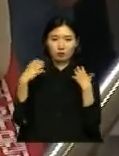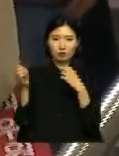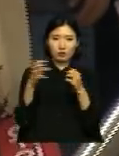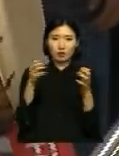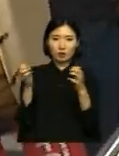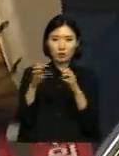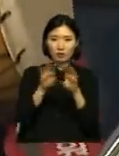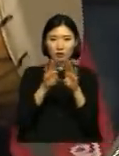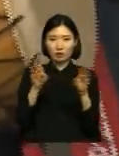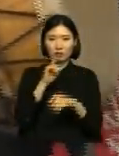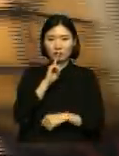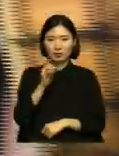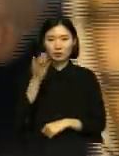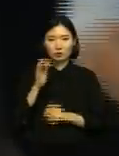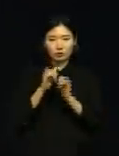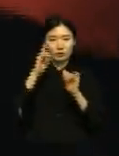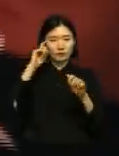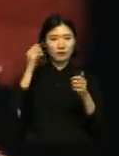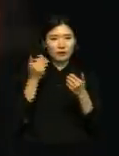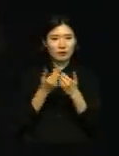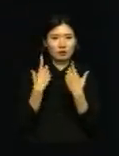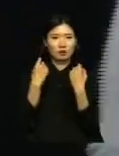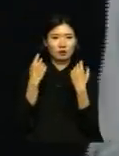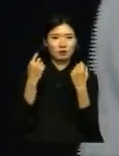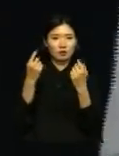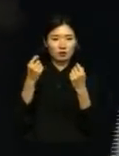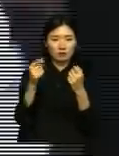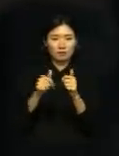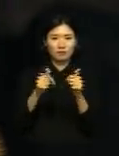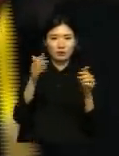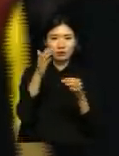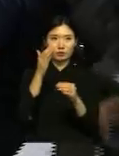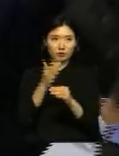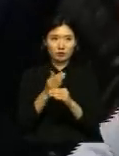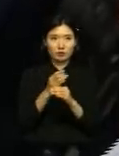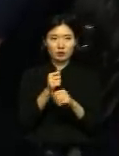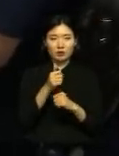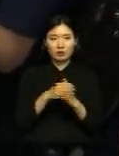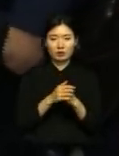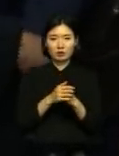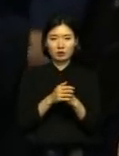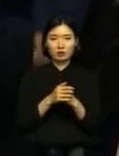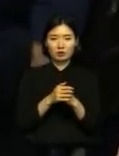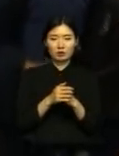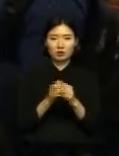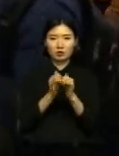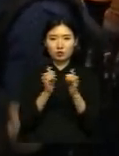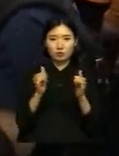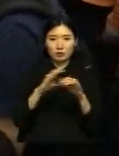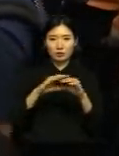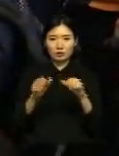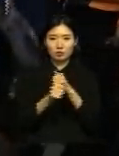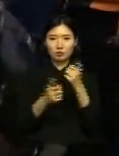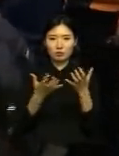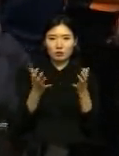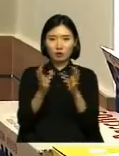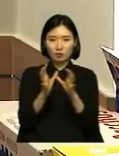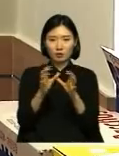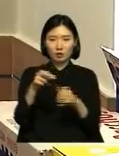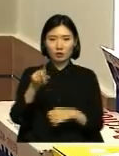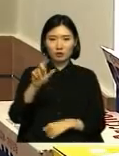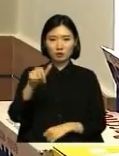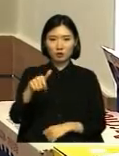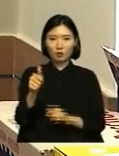열려 있다고는 하지만 춤이 만드는 여전히 날이 서 있습니다 하남 규산 00 택지지구 주민 대책위원회 속초로 위원장과